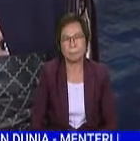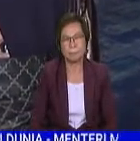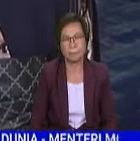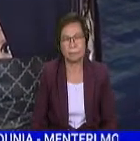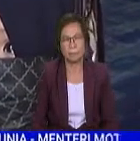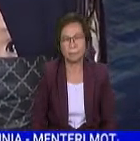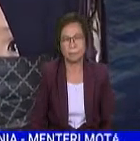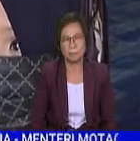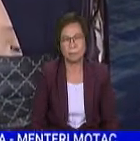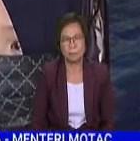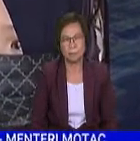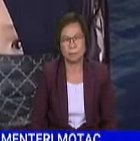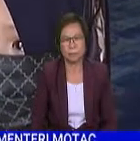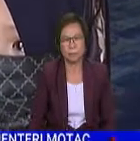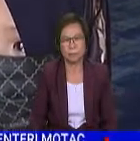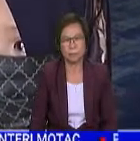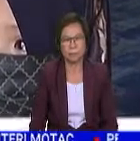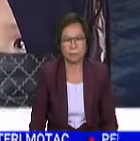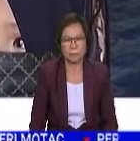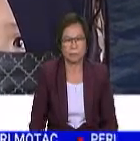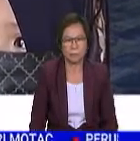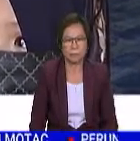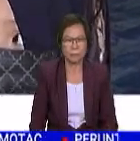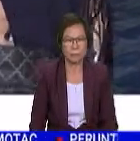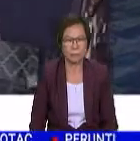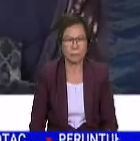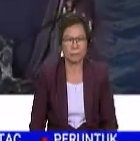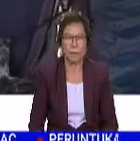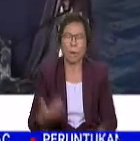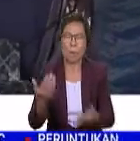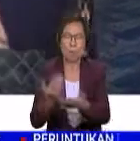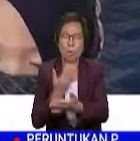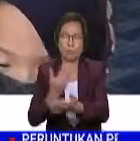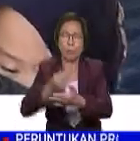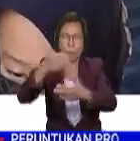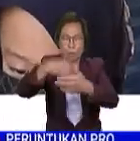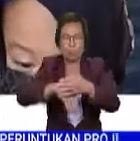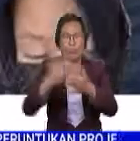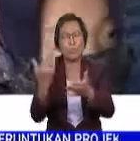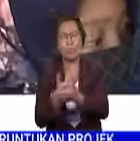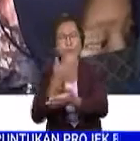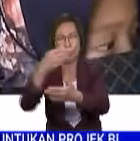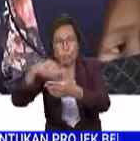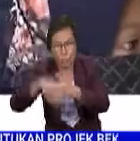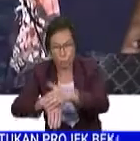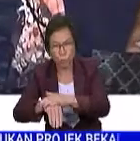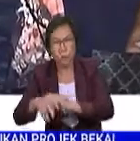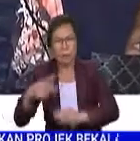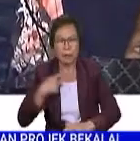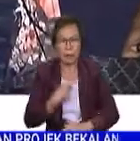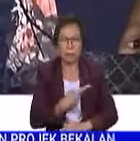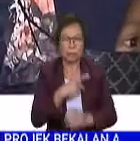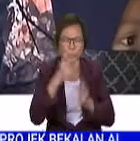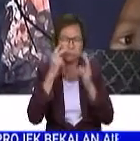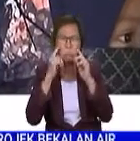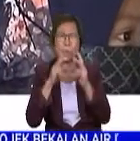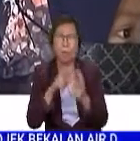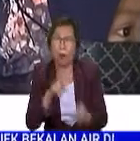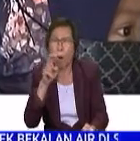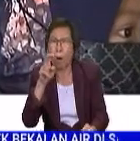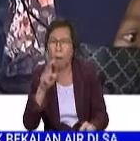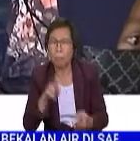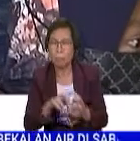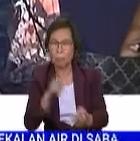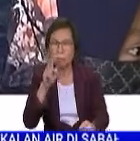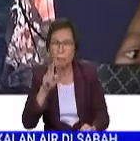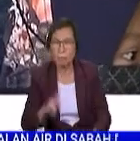Dia sekalau habis fire dah leku 11-12 baru masuk. Ha, jadi kita pun heret juga lah kata sekalau